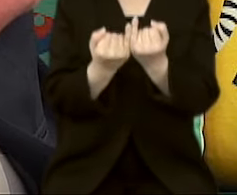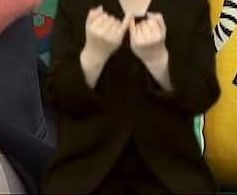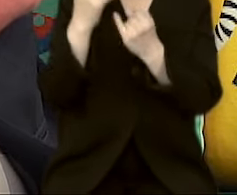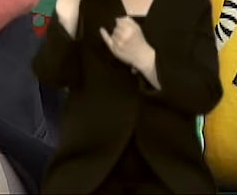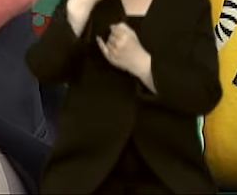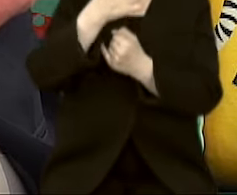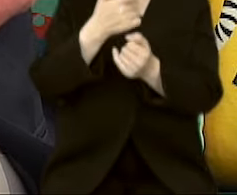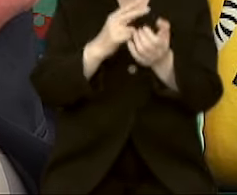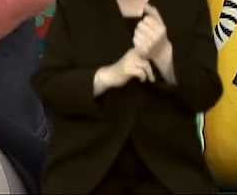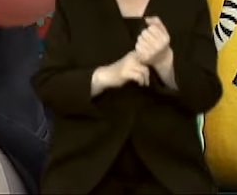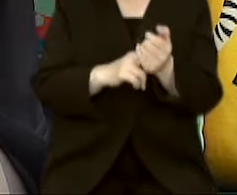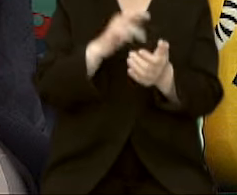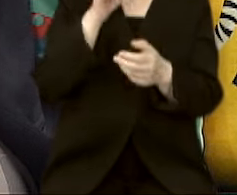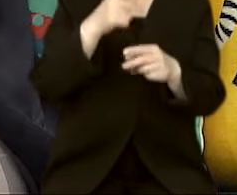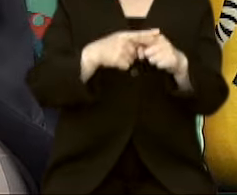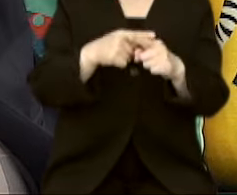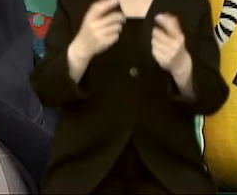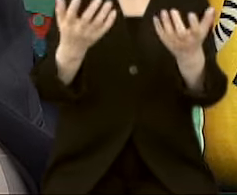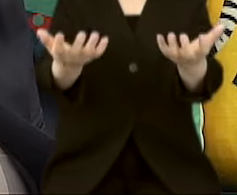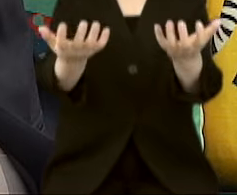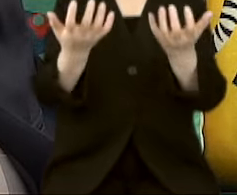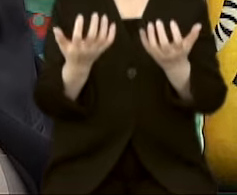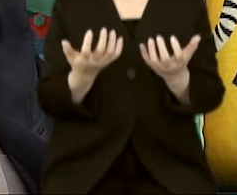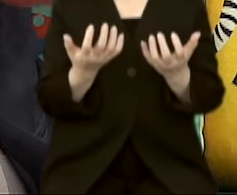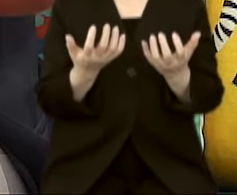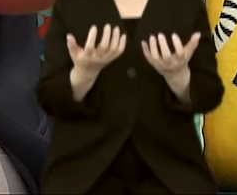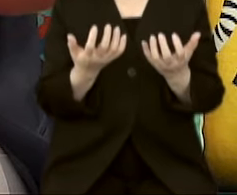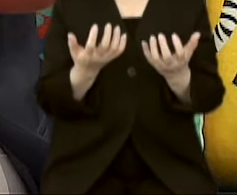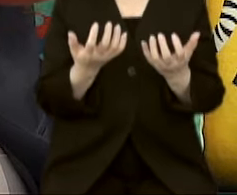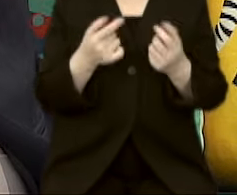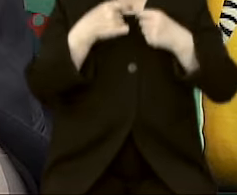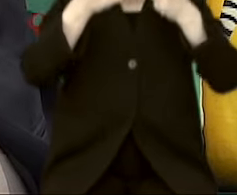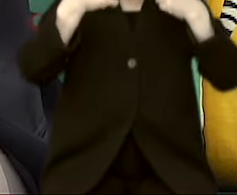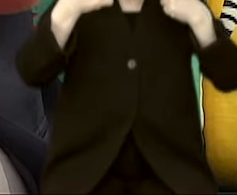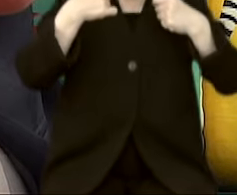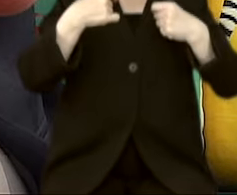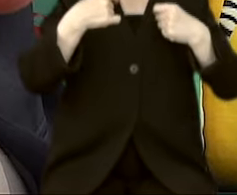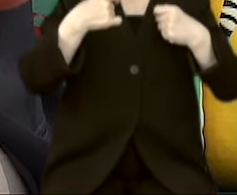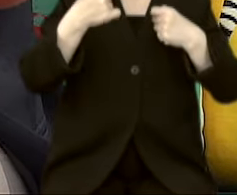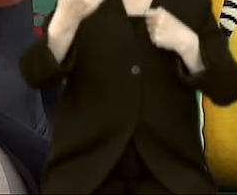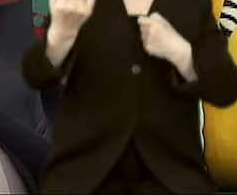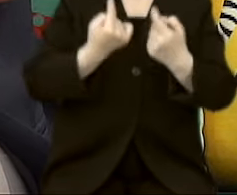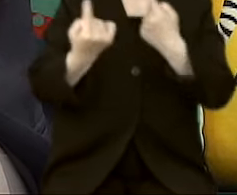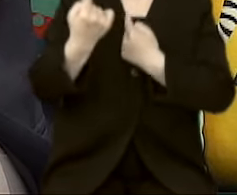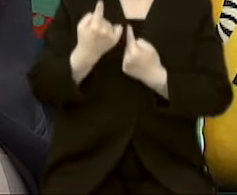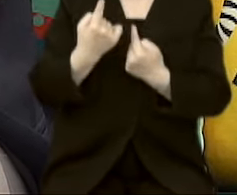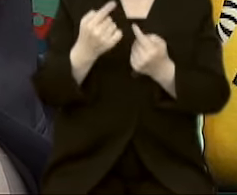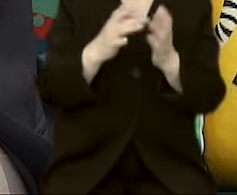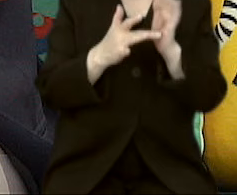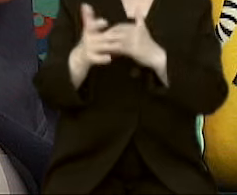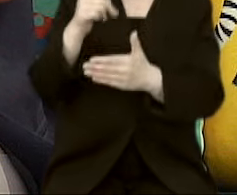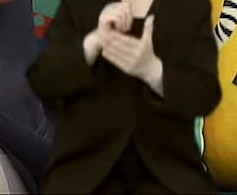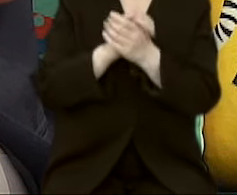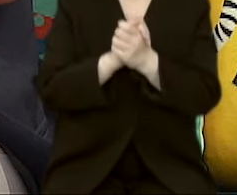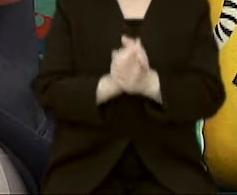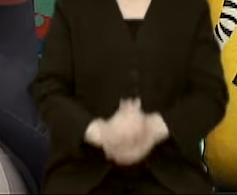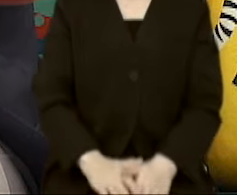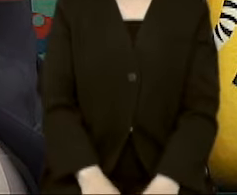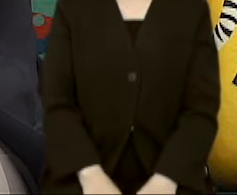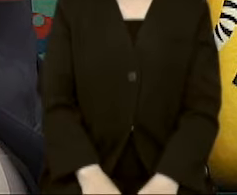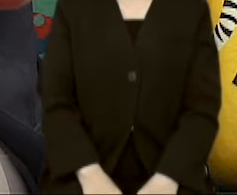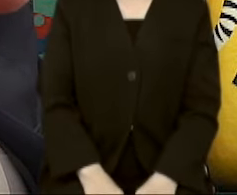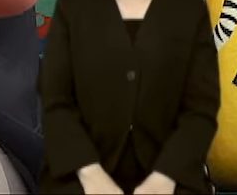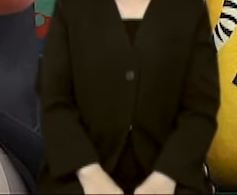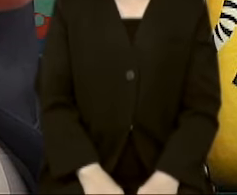얼굴을 가리고 있고 그러다가 네. 앞으로 다 나와서 정말 울면서 막 나와요. 그리고 진짜 예수님 영접하는 기도하고.